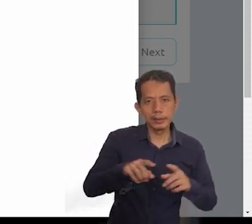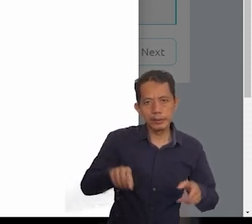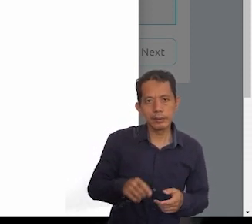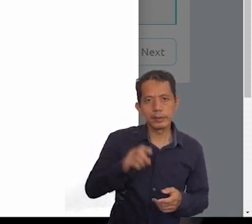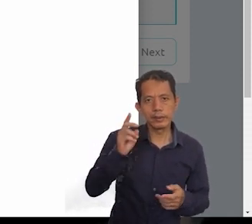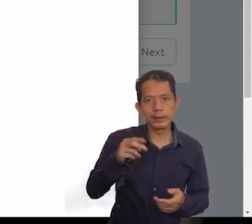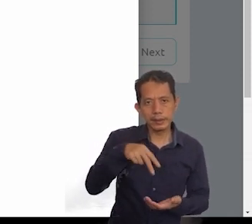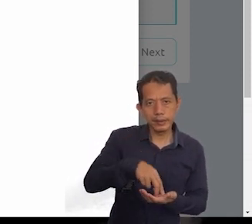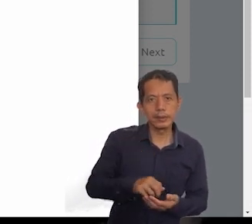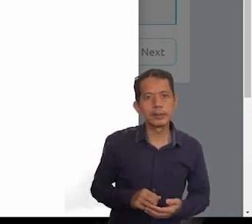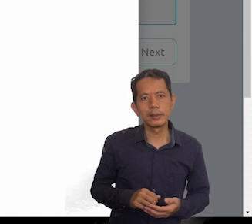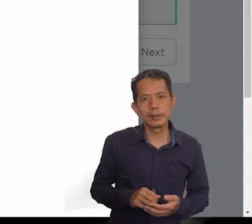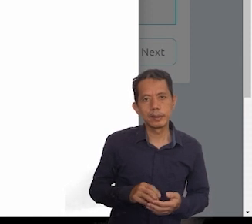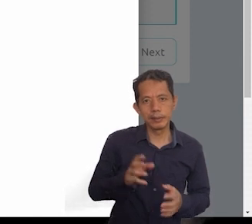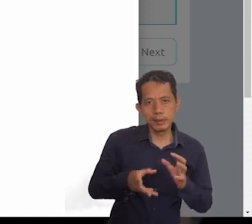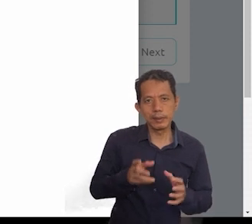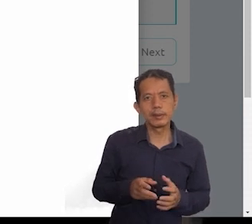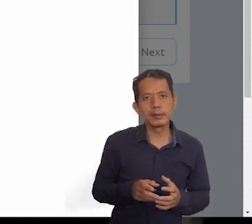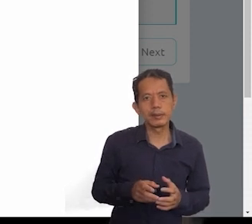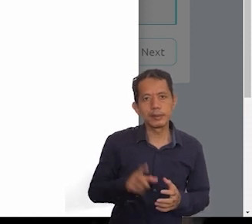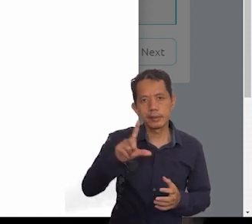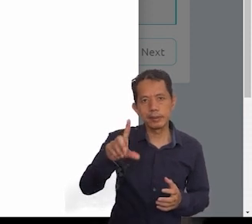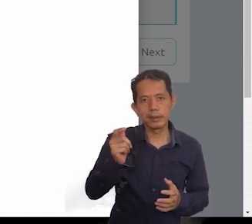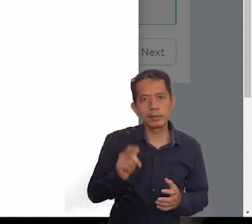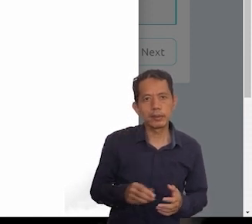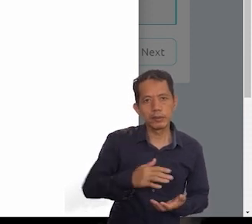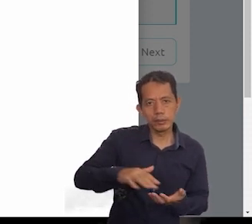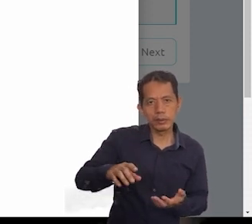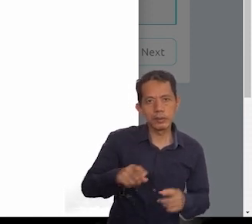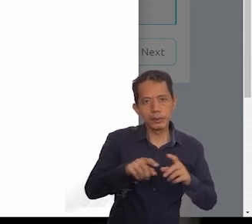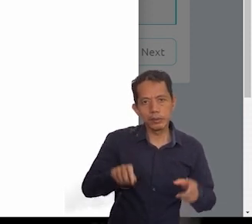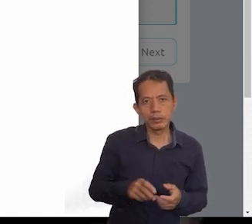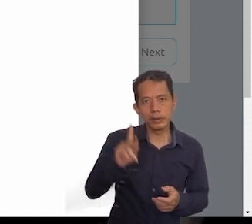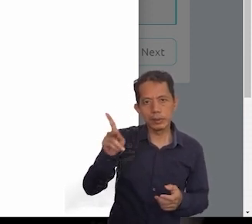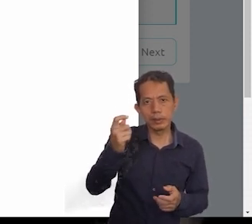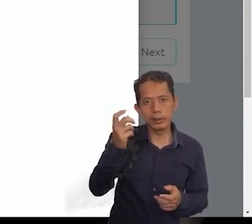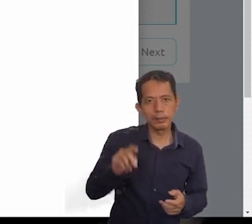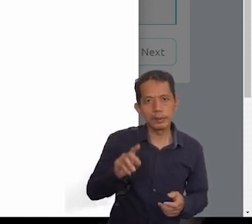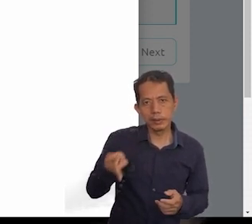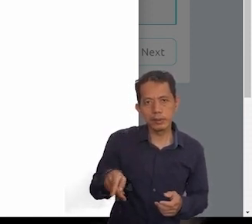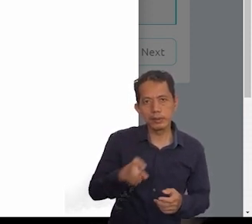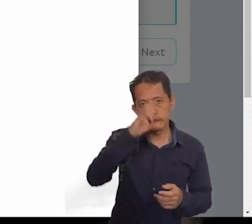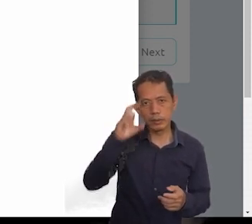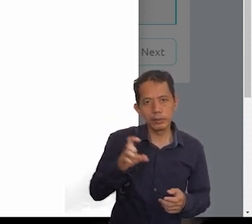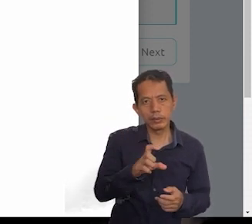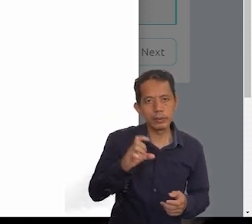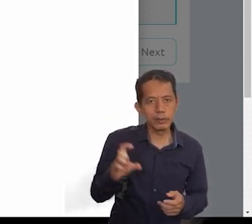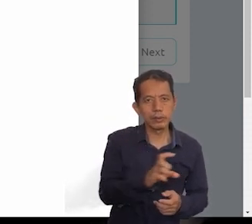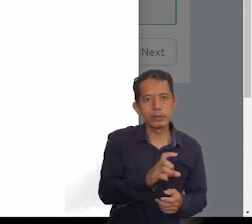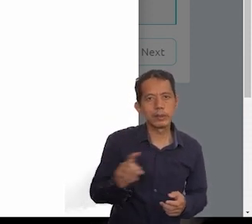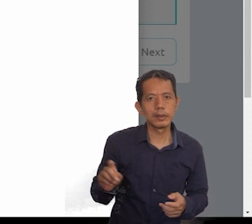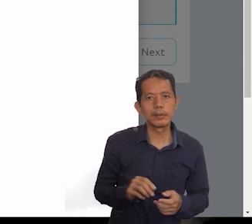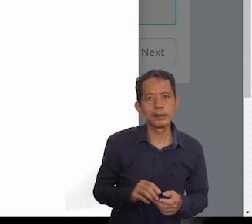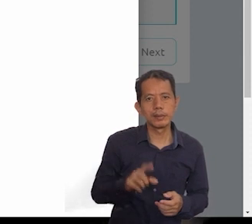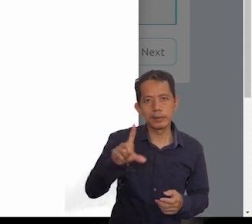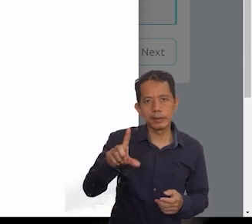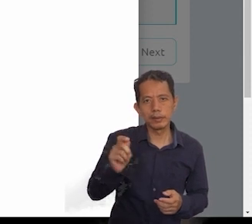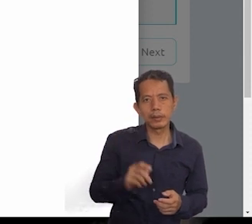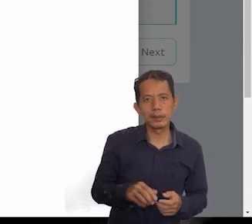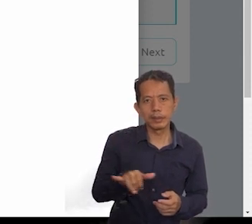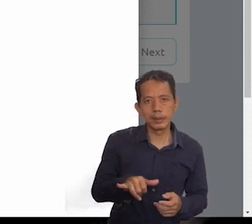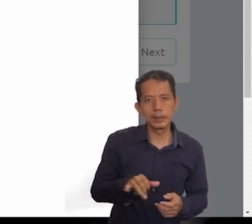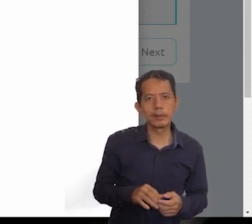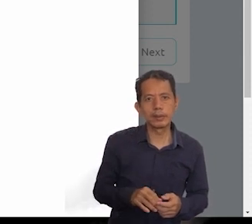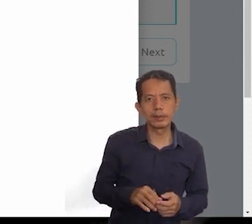diri, maka lakukan unggah dokumen KTP sebagai contohnya. Lakukan hal yang sama